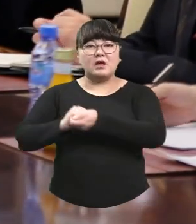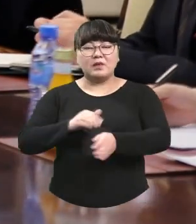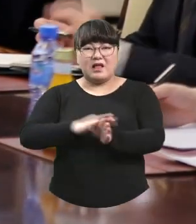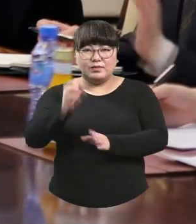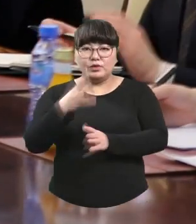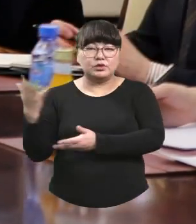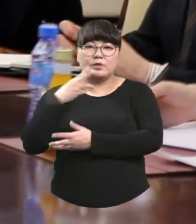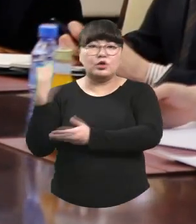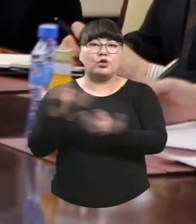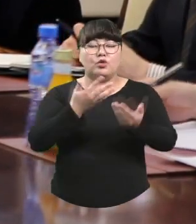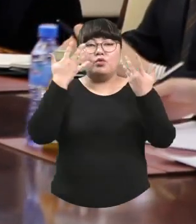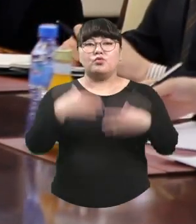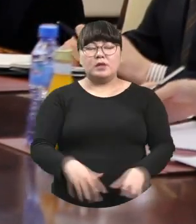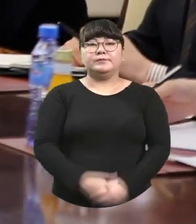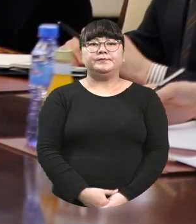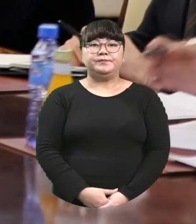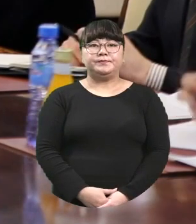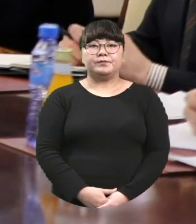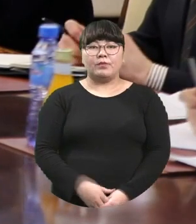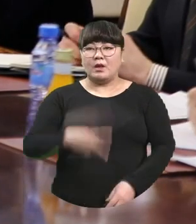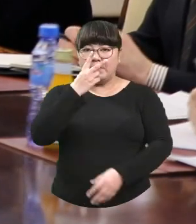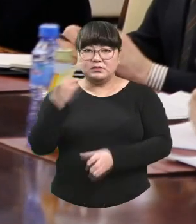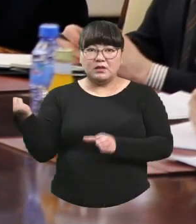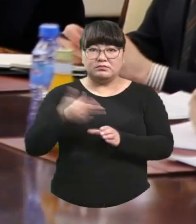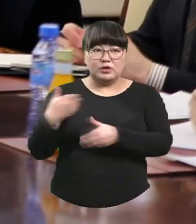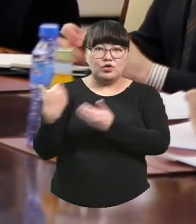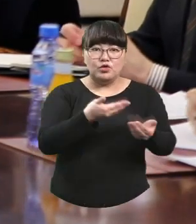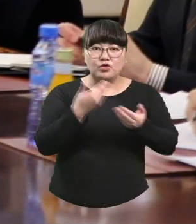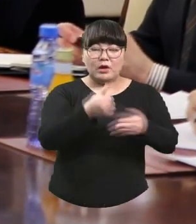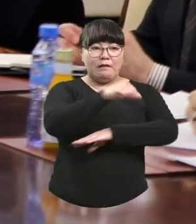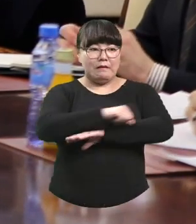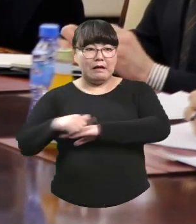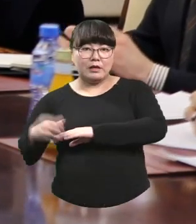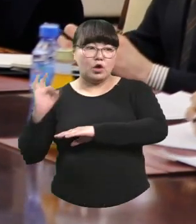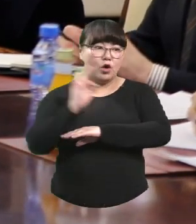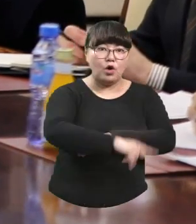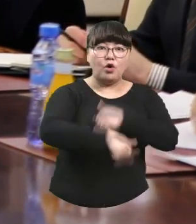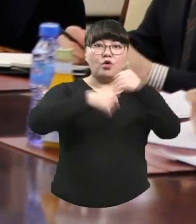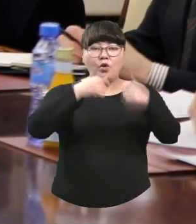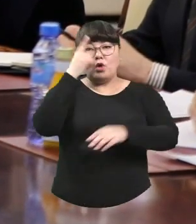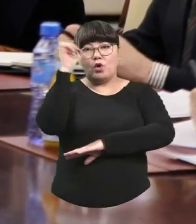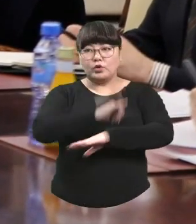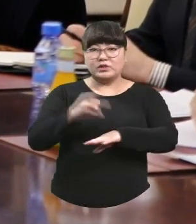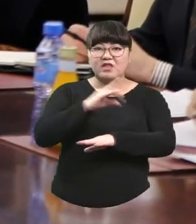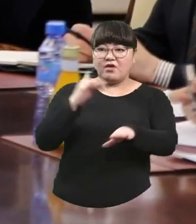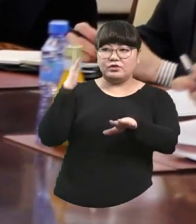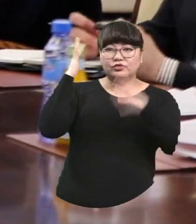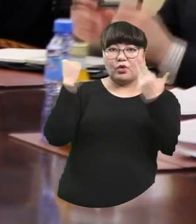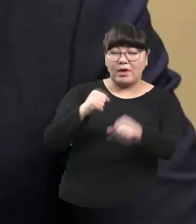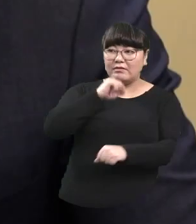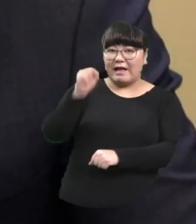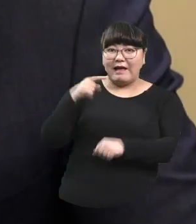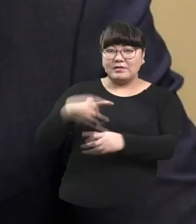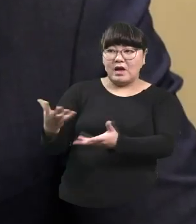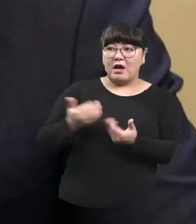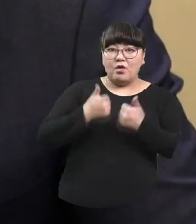нийгэмлэгээр албан ёсоор ирүүлсэн гэж танилцууллаа. Мөн нийлүүлж байгаа шатхуун төлш хилээр нэвтрснээс хоошх буюу Монголын талын тээвэр зохион